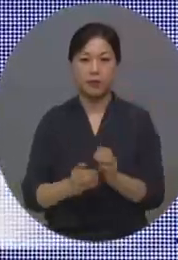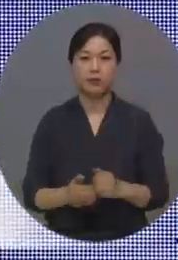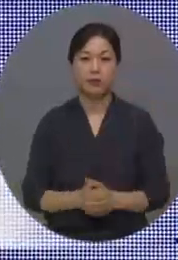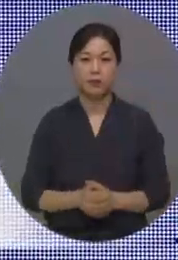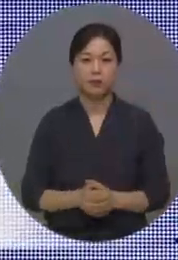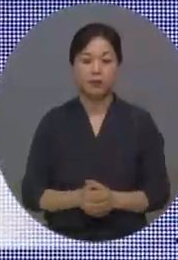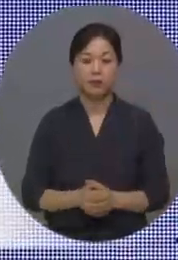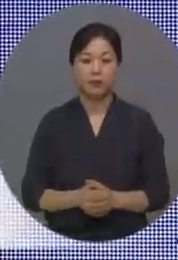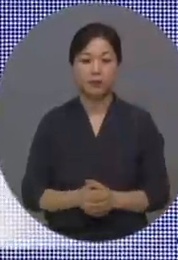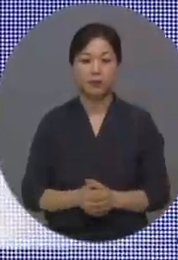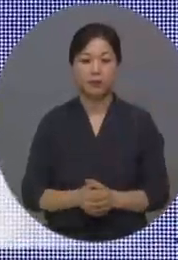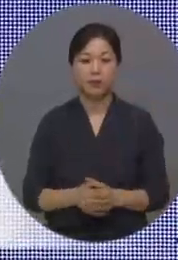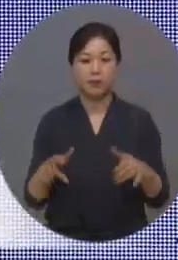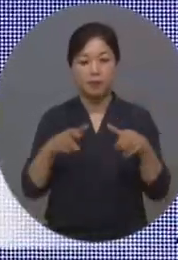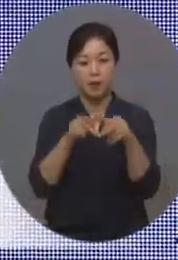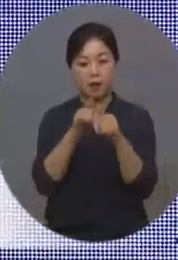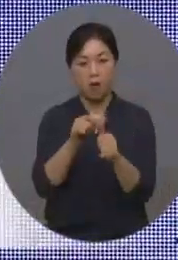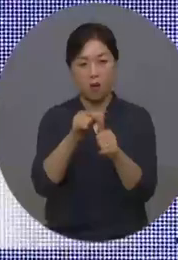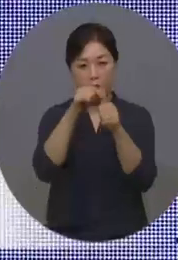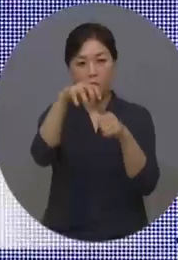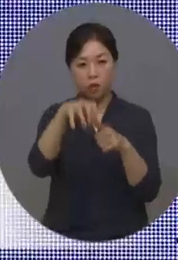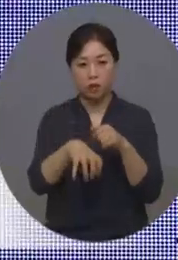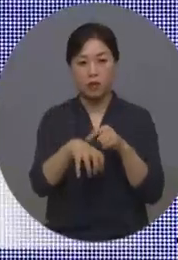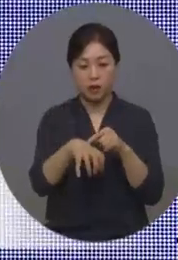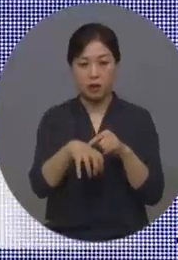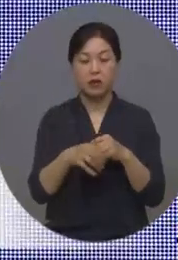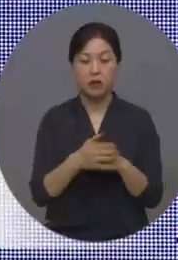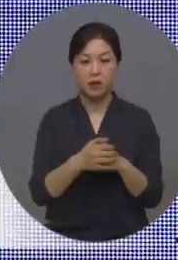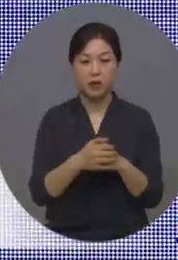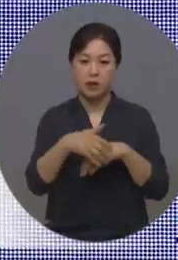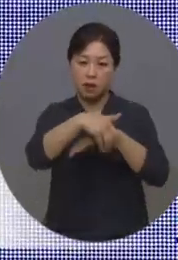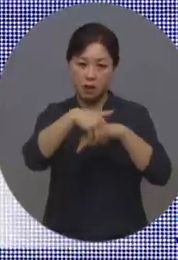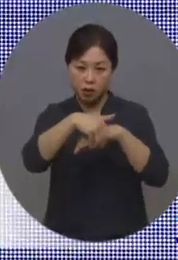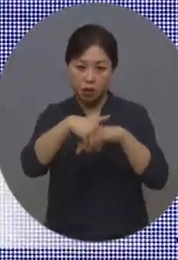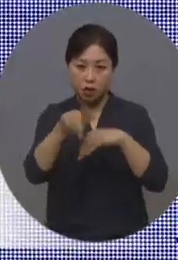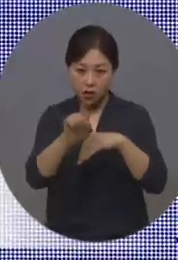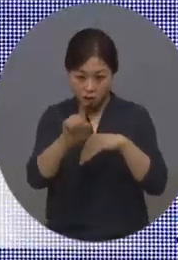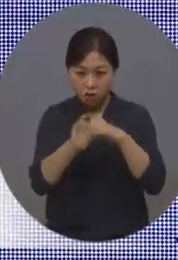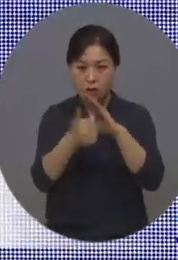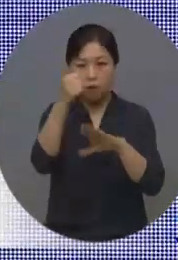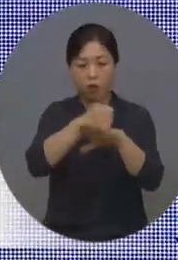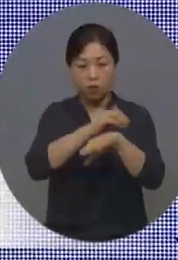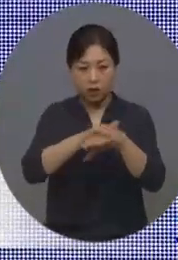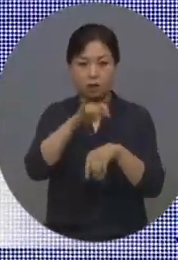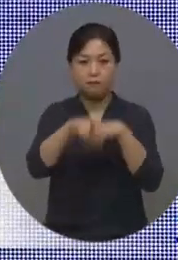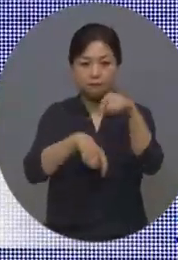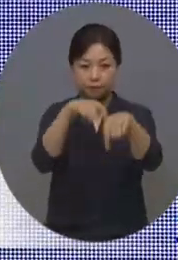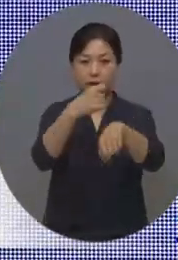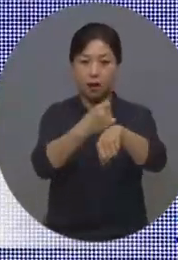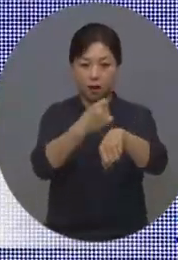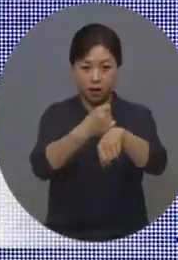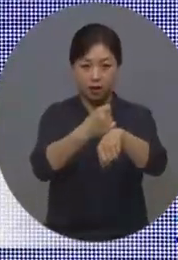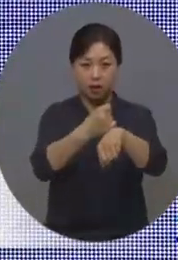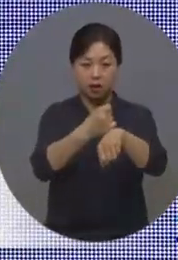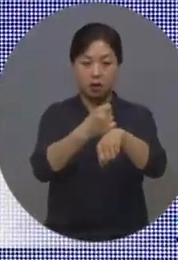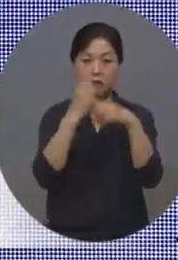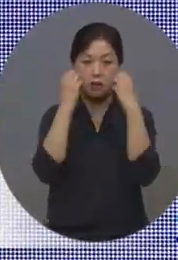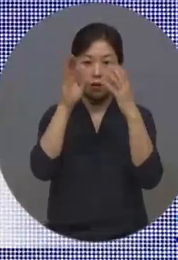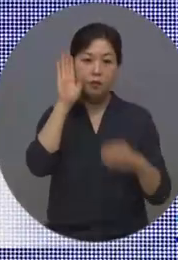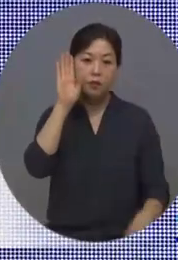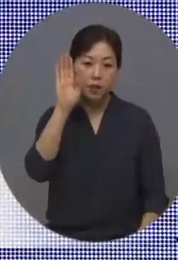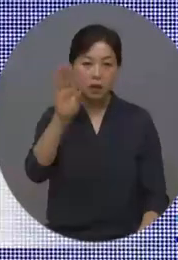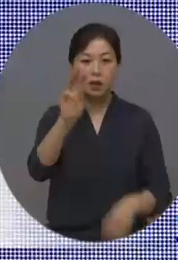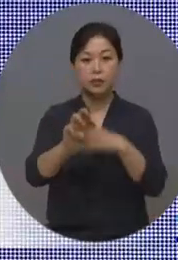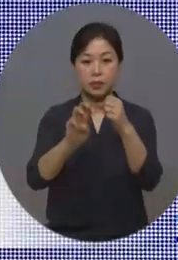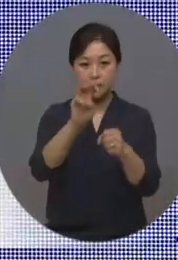우리 홍단 이러한 10대 전략들을 성공적으로 어 실전 함으로써 새로운 이래야